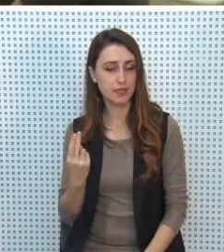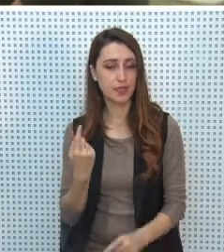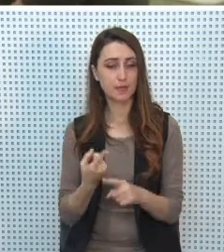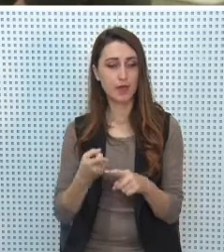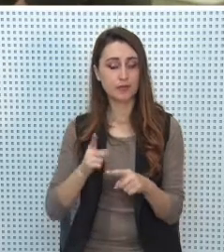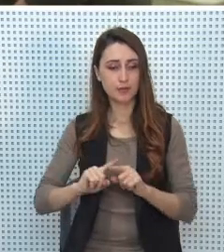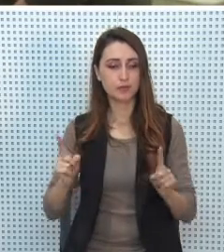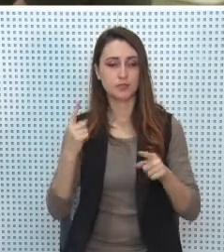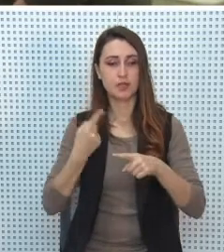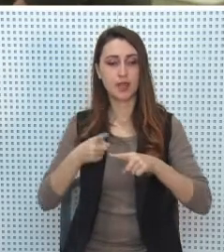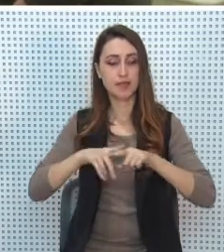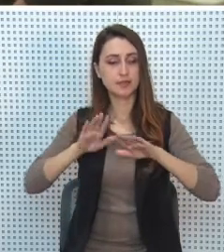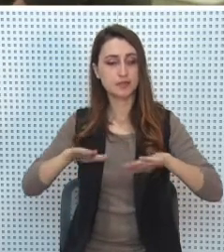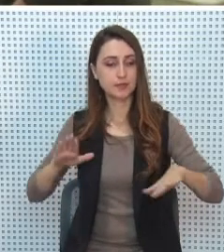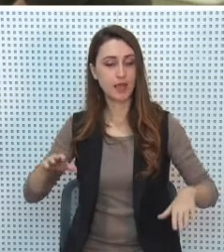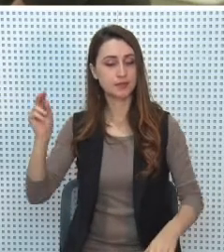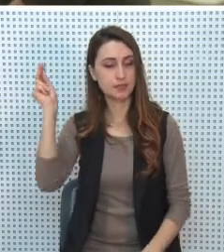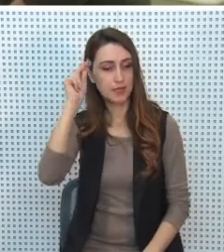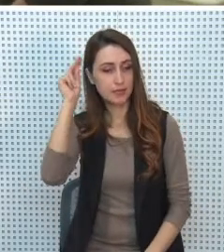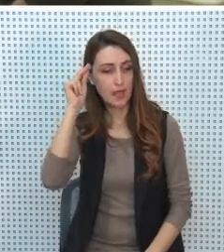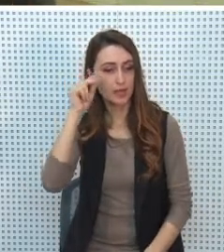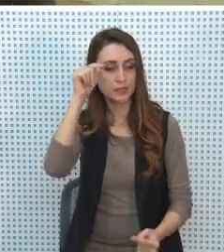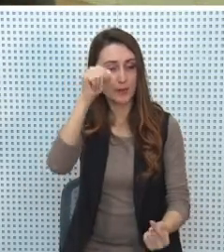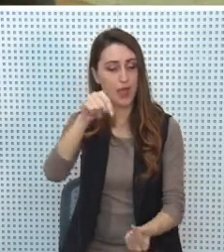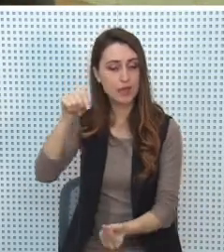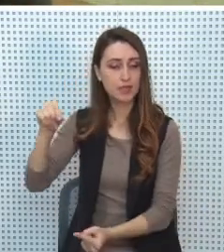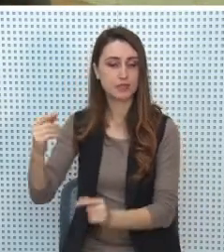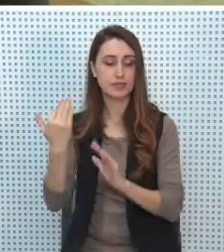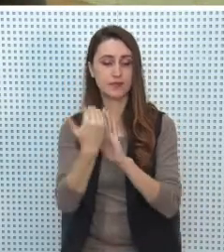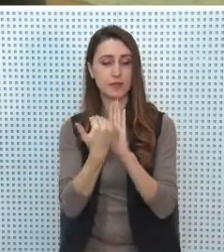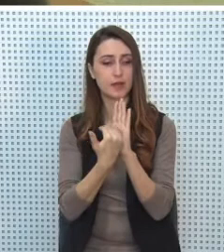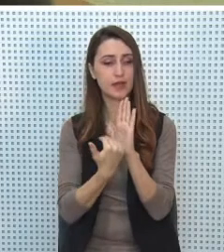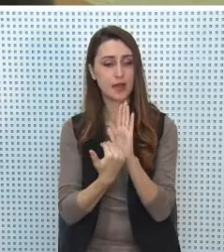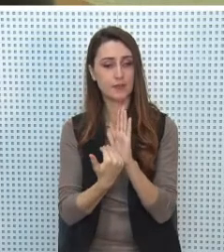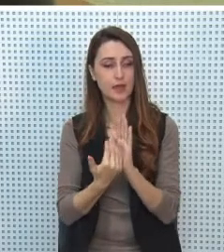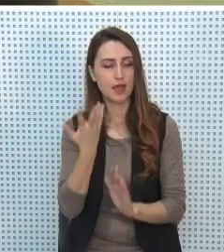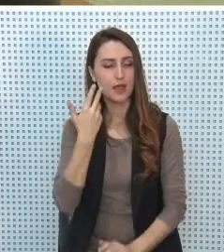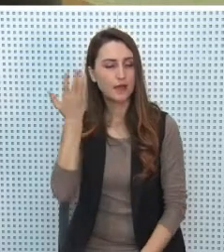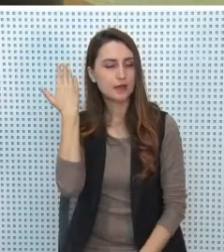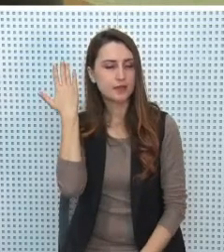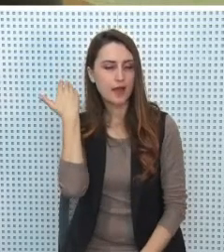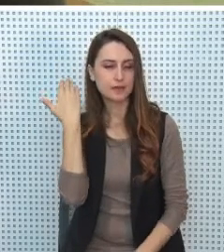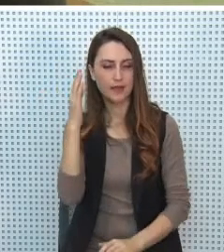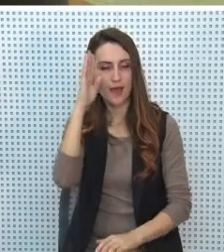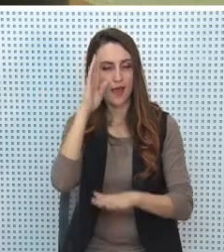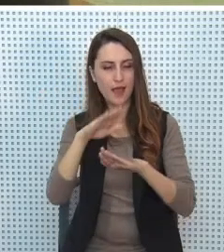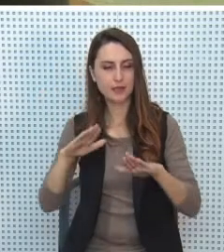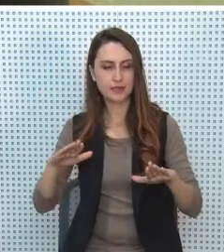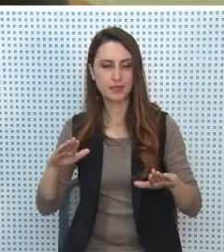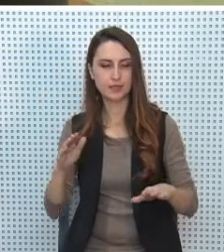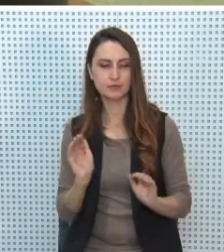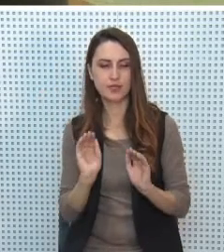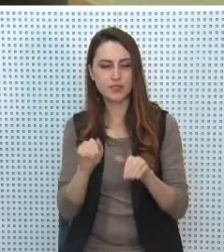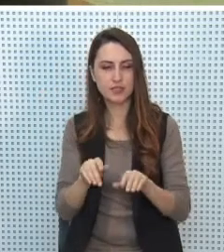ребята занимаются по адаптированной программе. Когда-то, я помню, они пришли совсем еще маленькими. Некоторые не